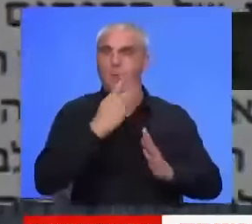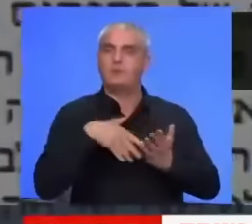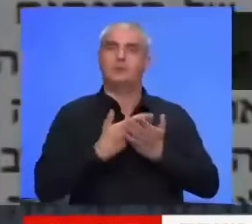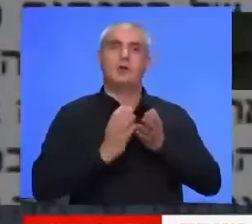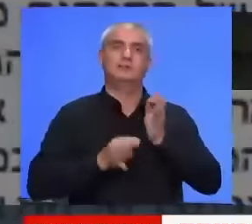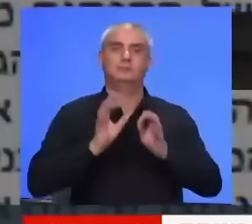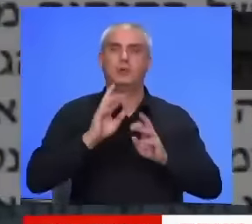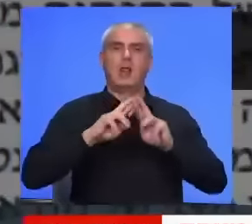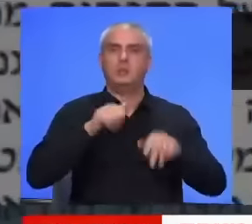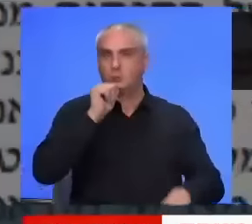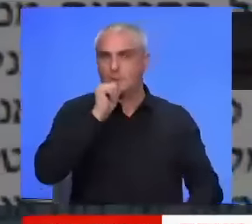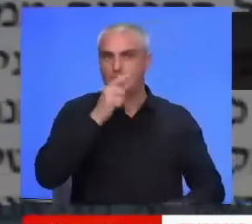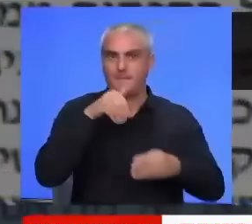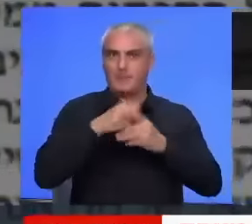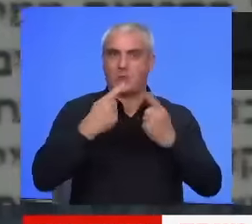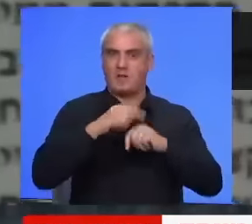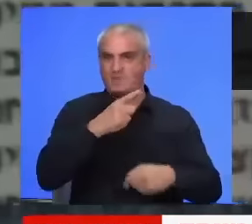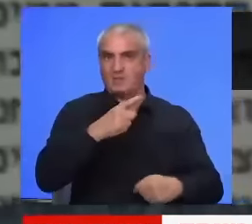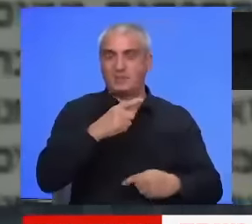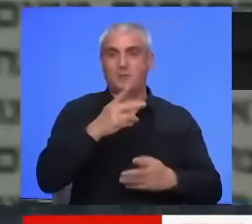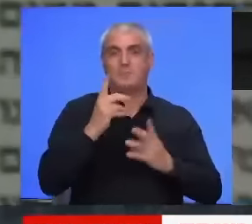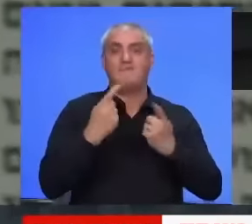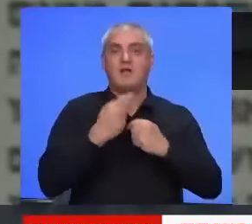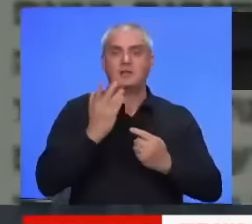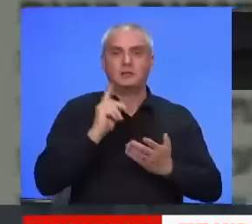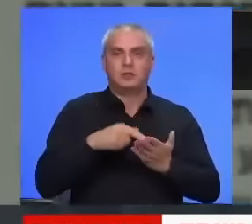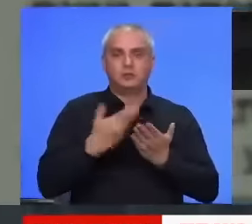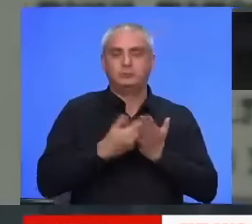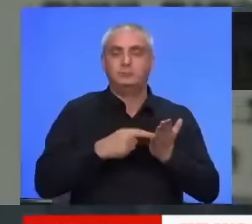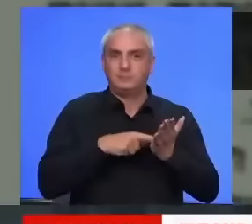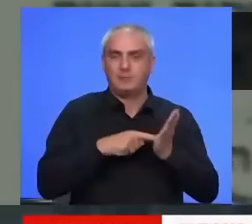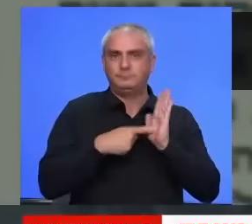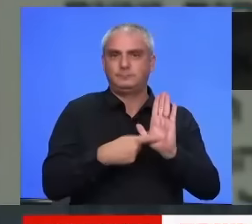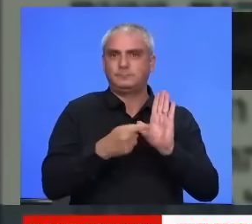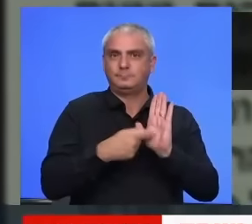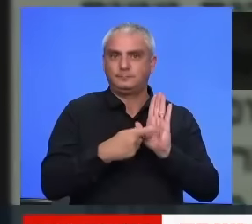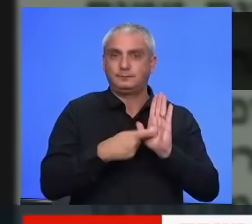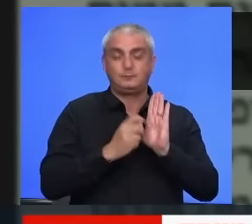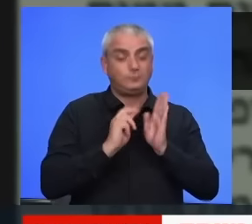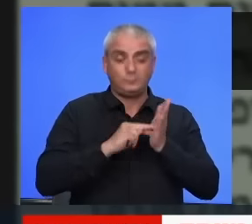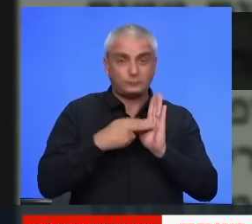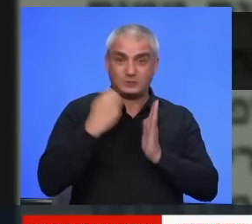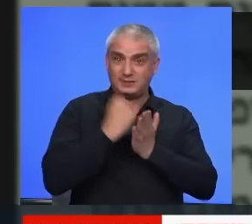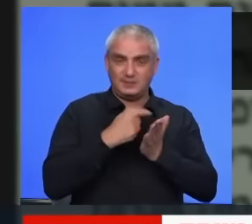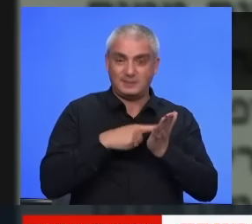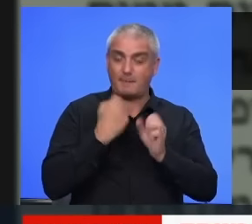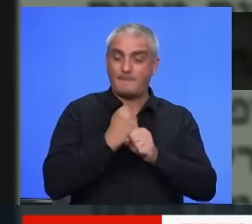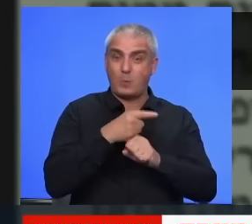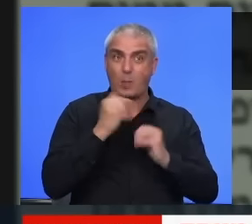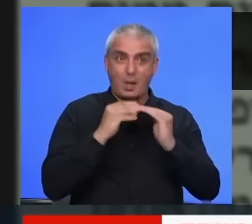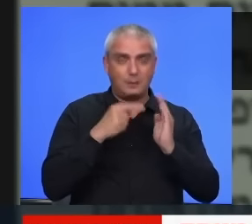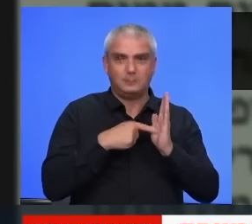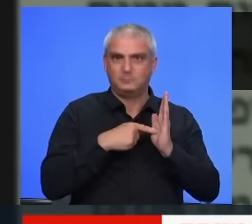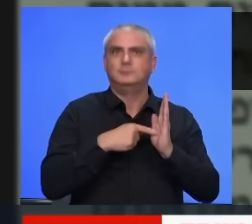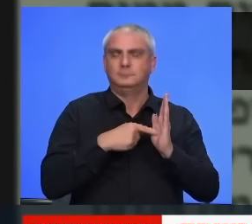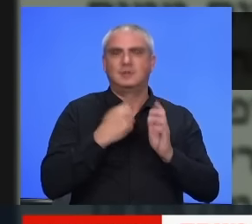המשפטית של רשות המים בוועדה. בפני הוועדה מונחים מסמכים שמצביעים על כך שהתוכנית באישורה ופעולה על פיה